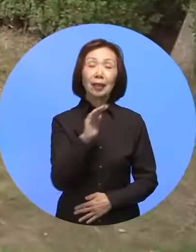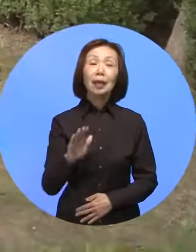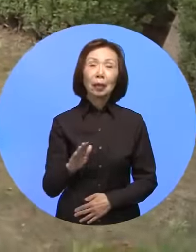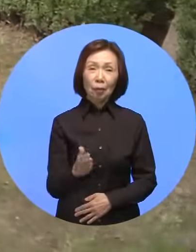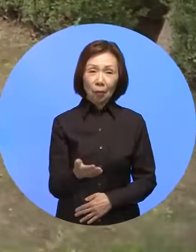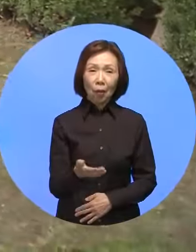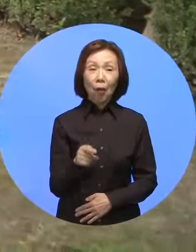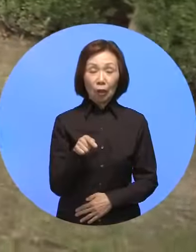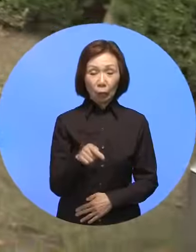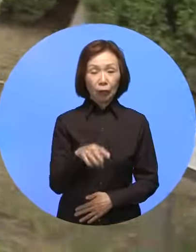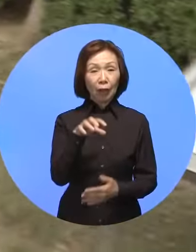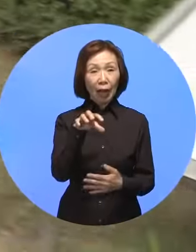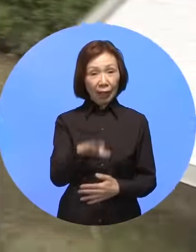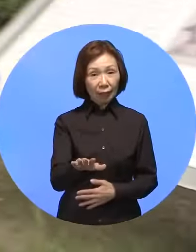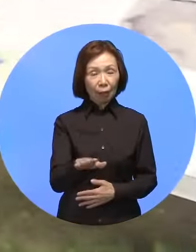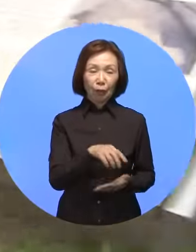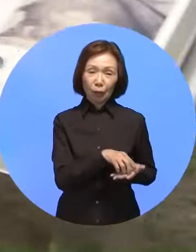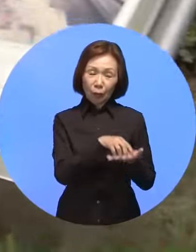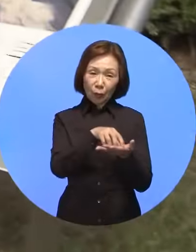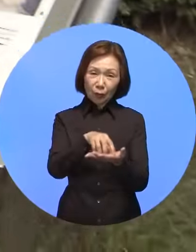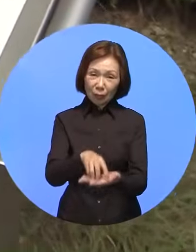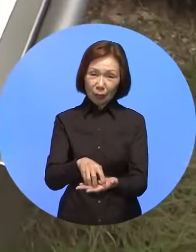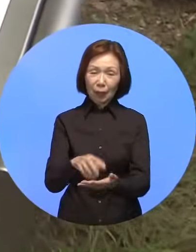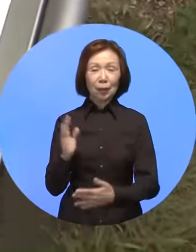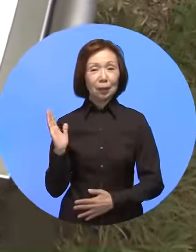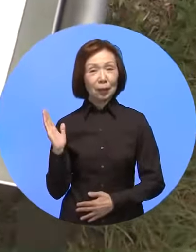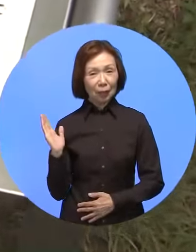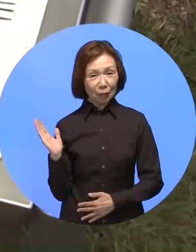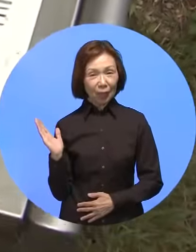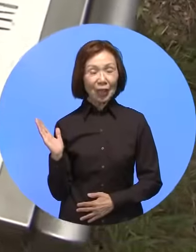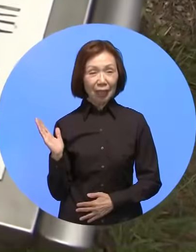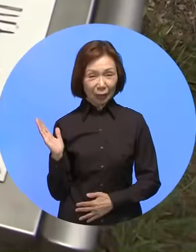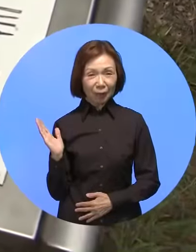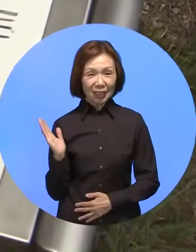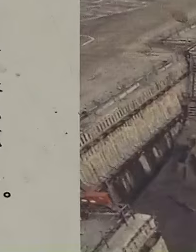があったことを知る説明板が残されています